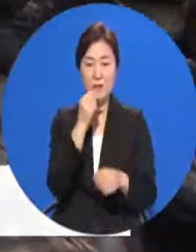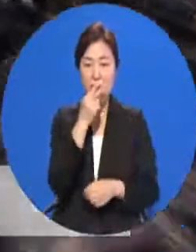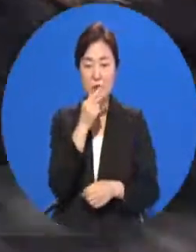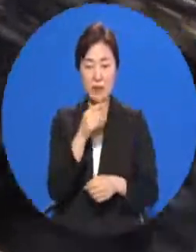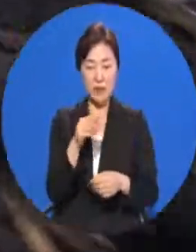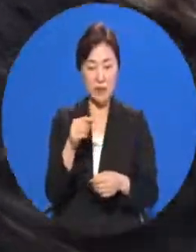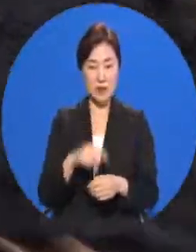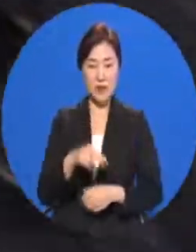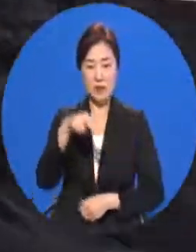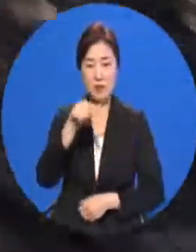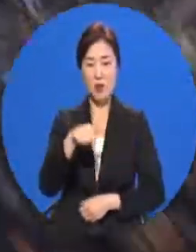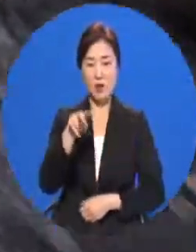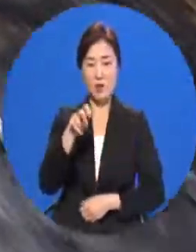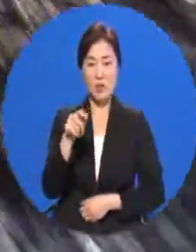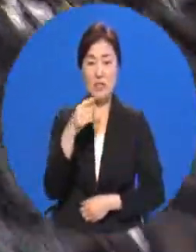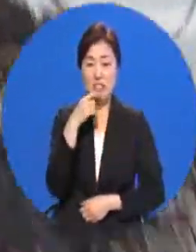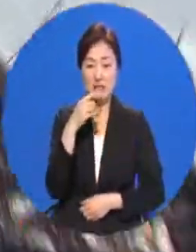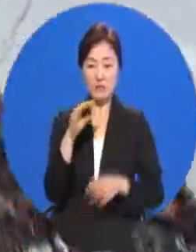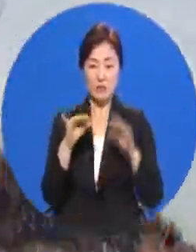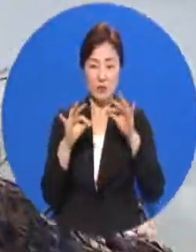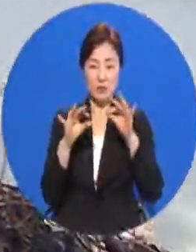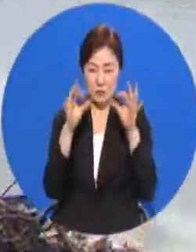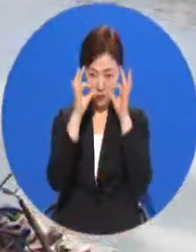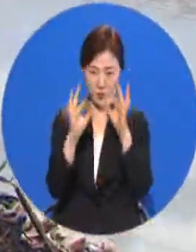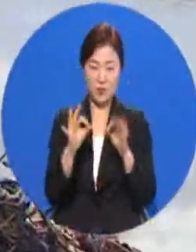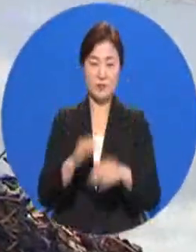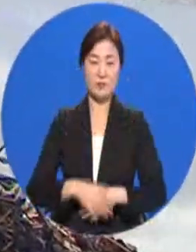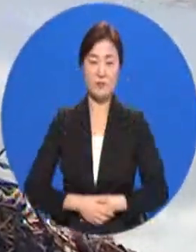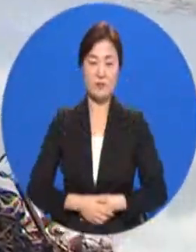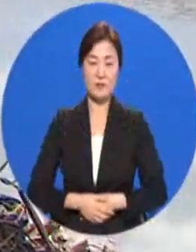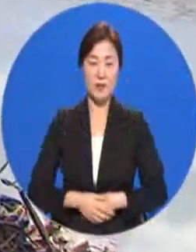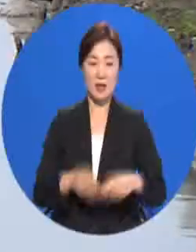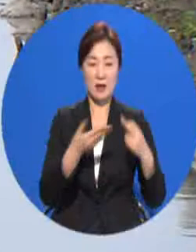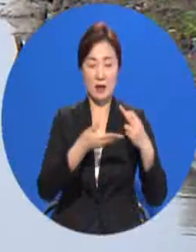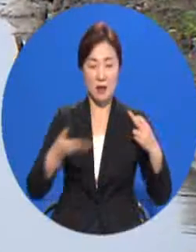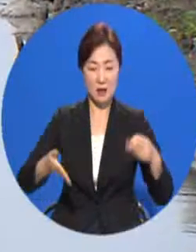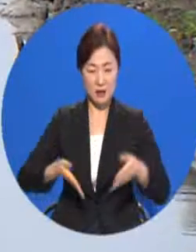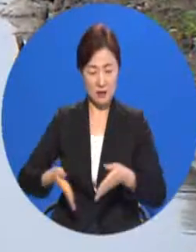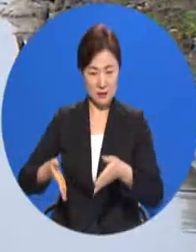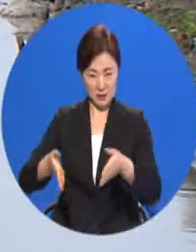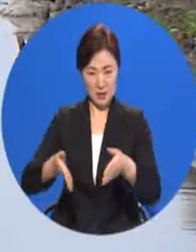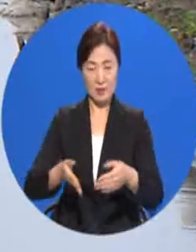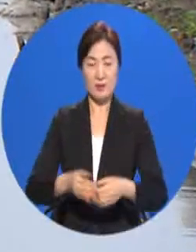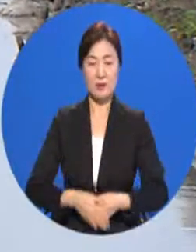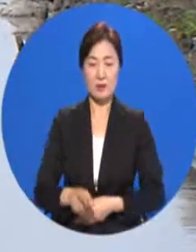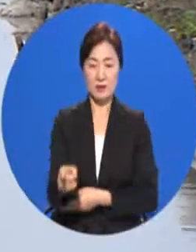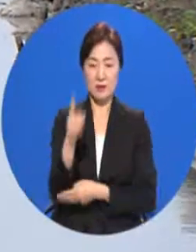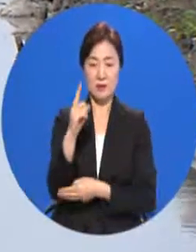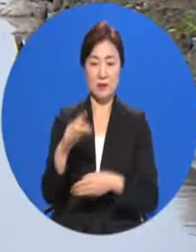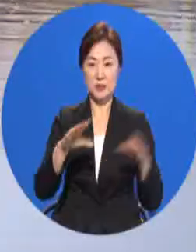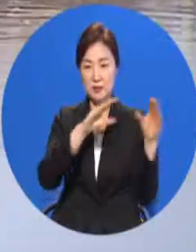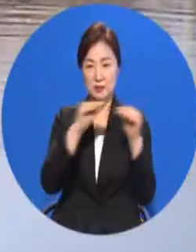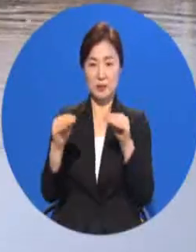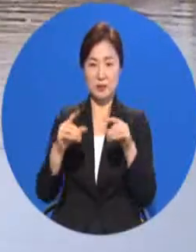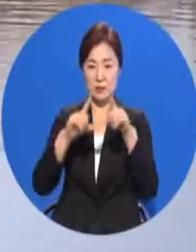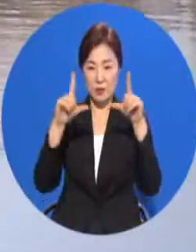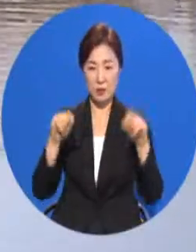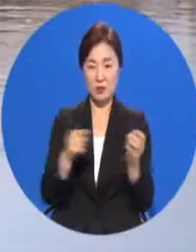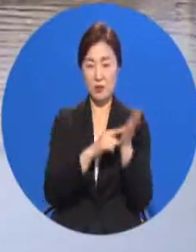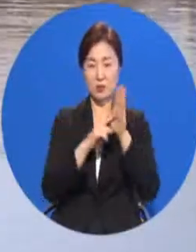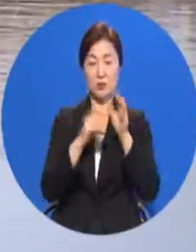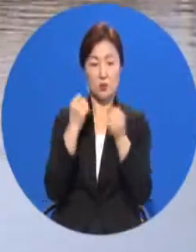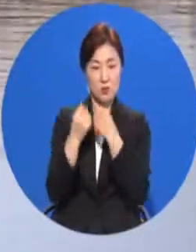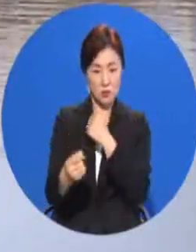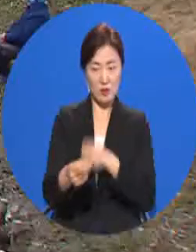성면으로 추정되는 흰 물질들도 눈에 띕니다. 강가를 따라 조금 더 올라가니 낚시 금지 표지판도 아랑곳하지